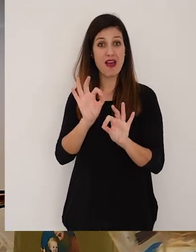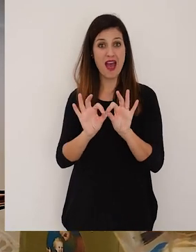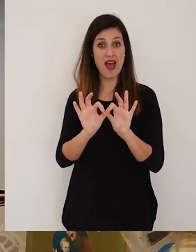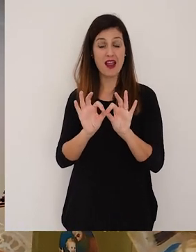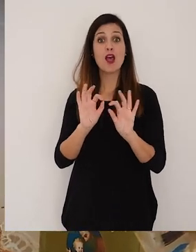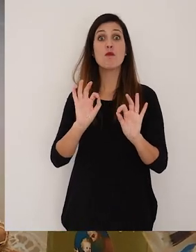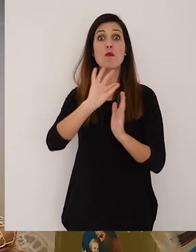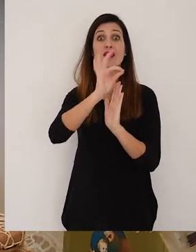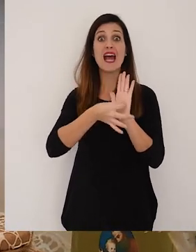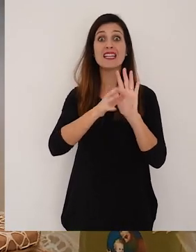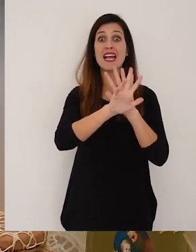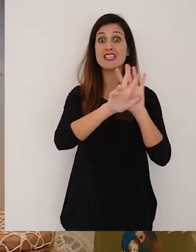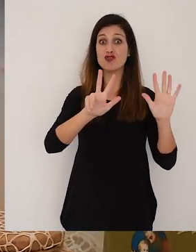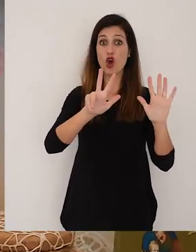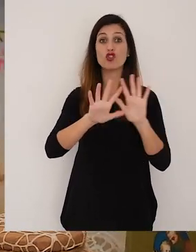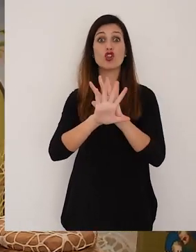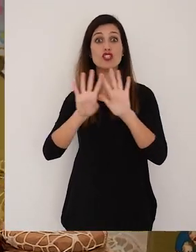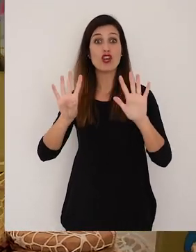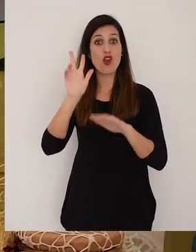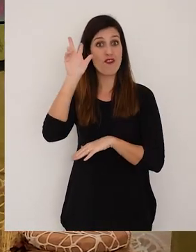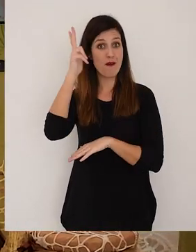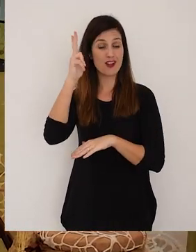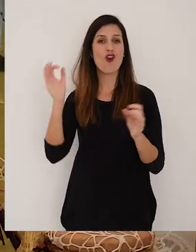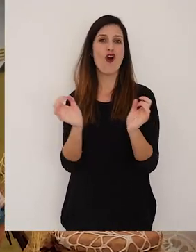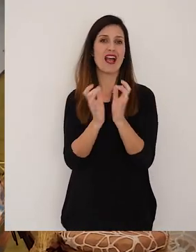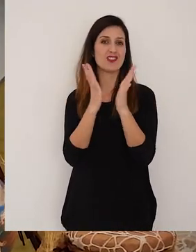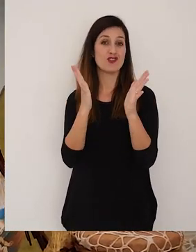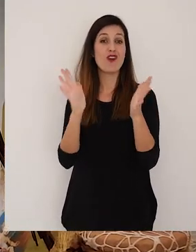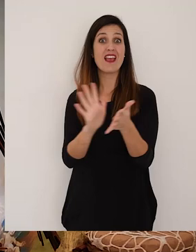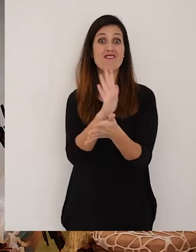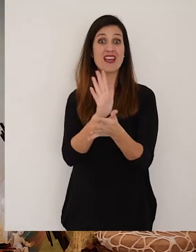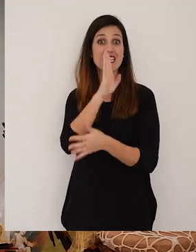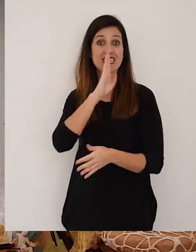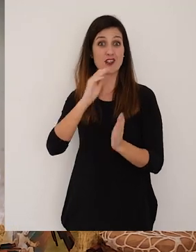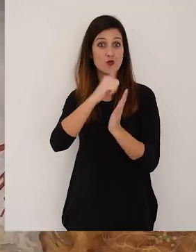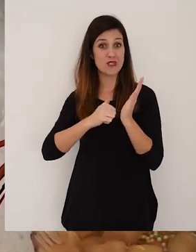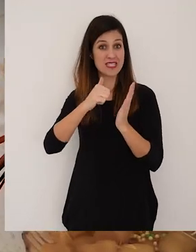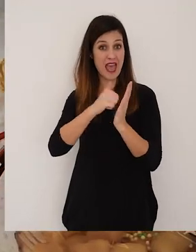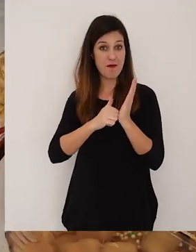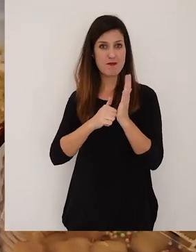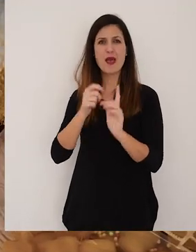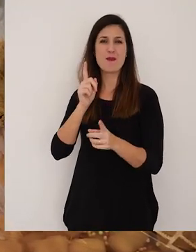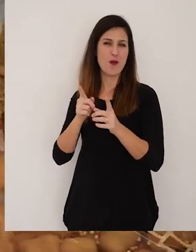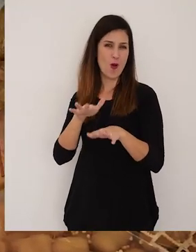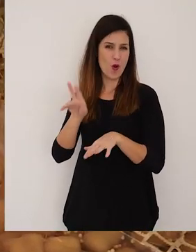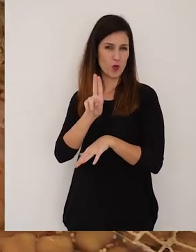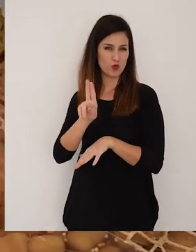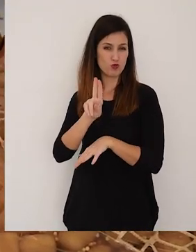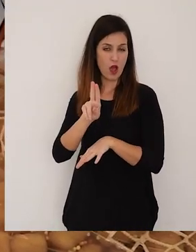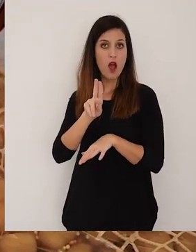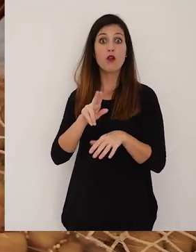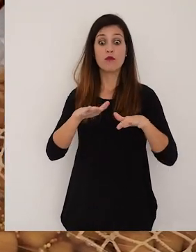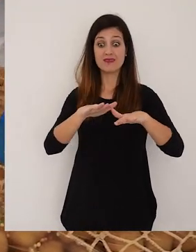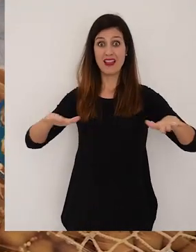Il 18 e il 19 marzo, in occasione della festività del Santo, la comunità imbandisce delle grandi tavolate aperte al